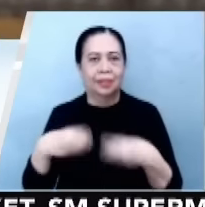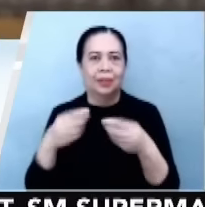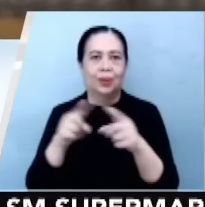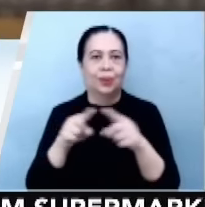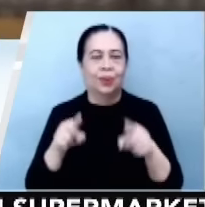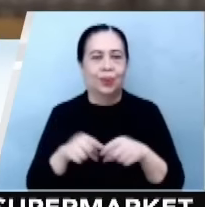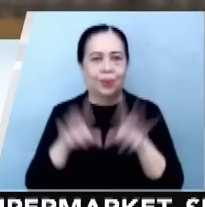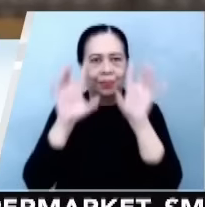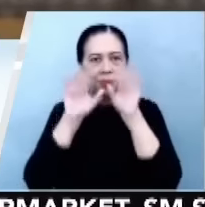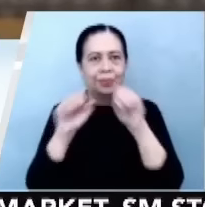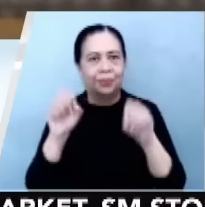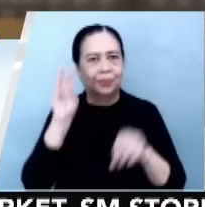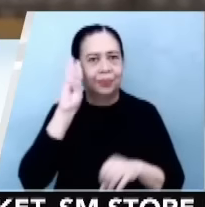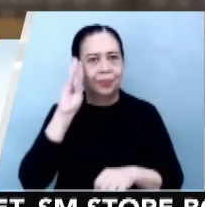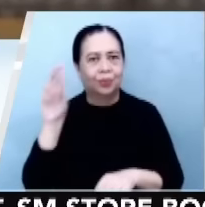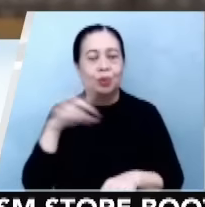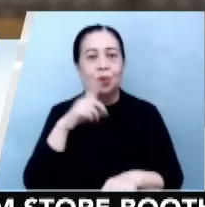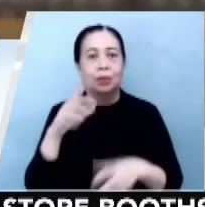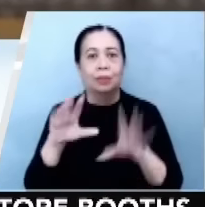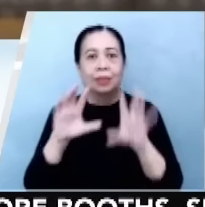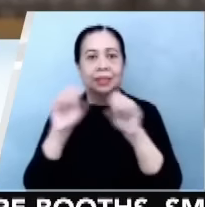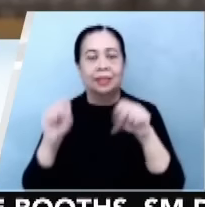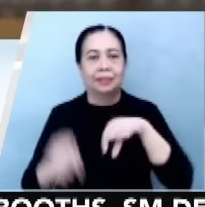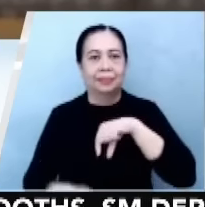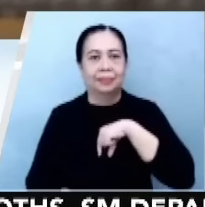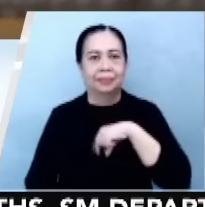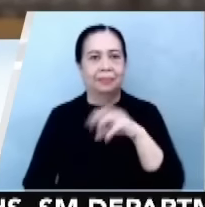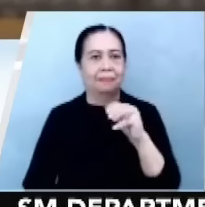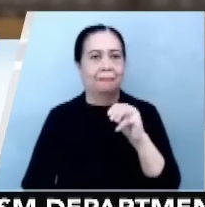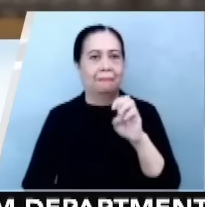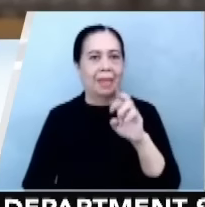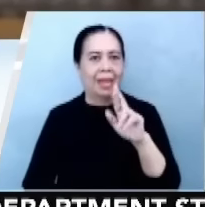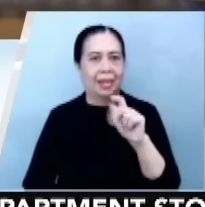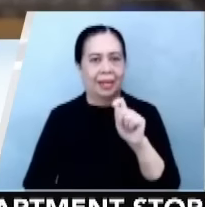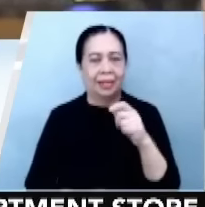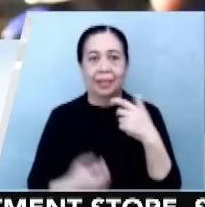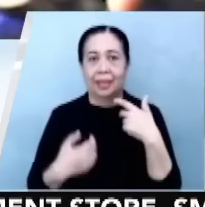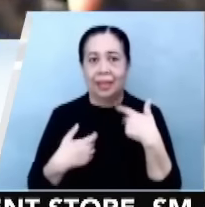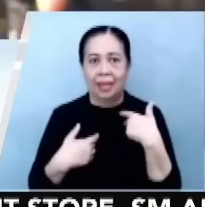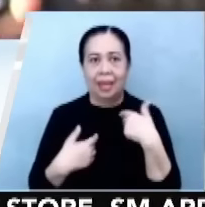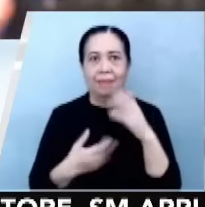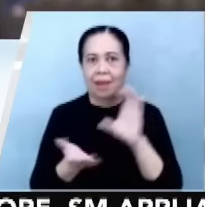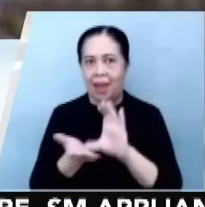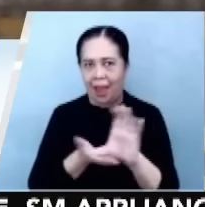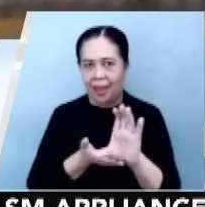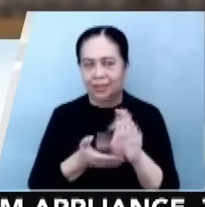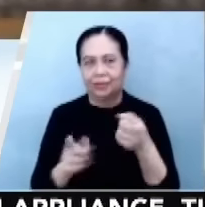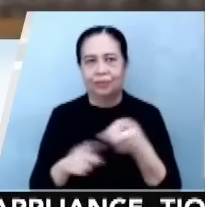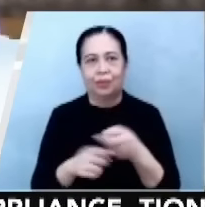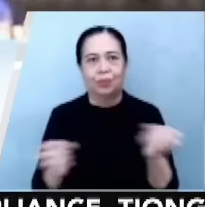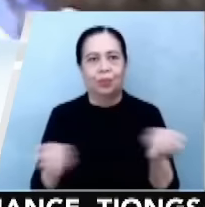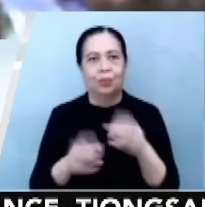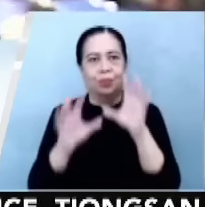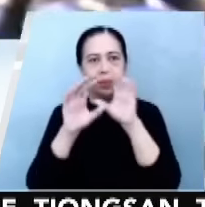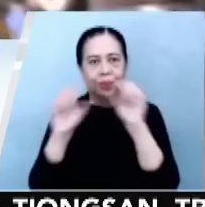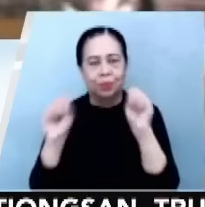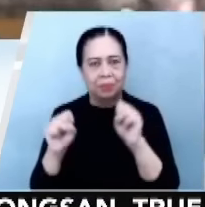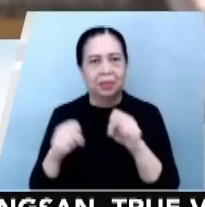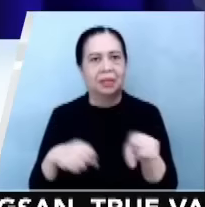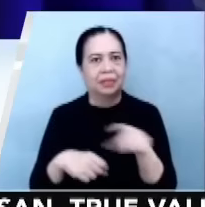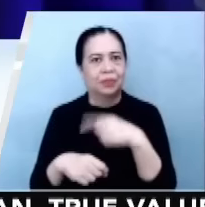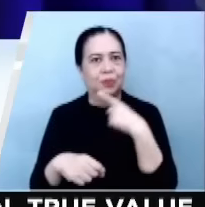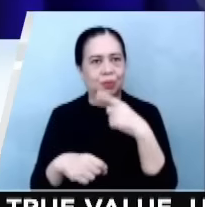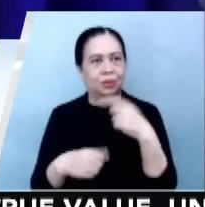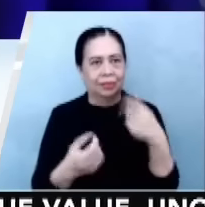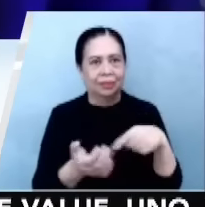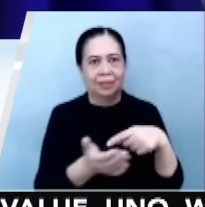Marcos bukas ng Presidential Medal of Merit. Meron din silang cash incentives mula sa Office of the President na bukod pa sa nakamandato sa batas.